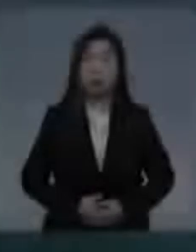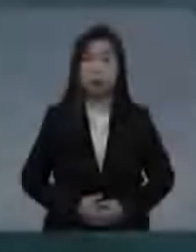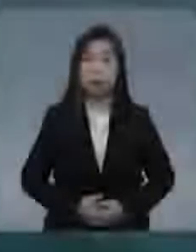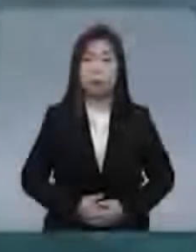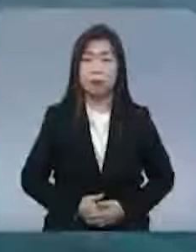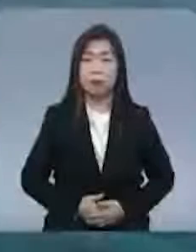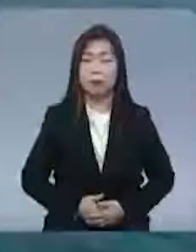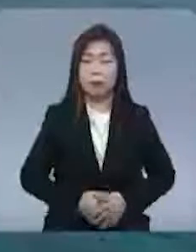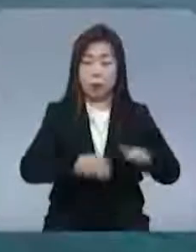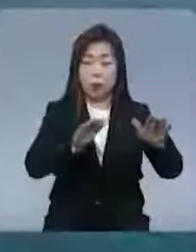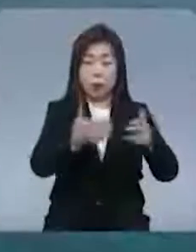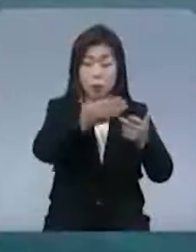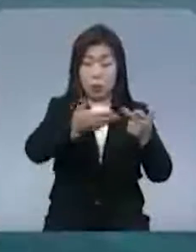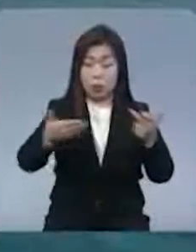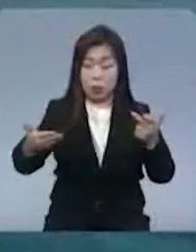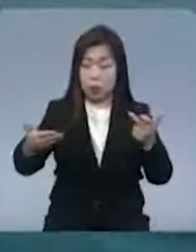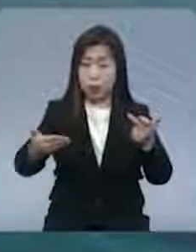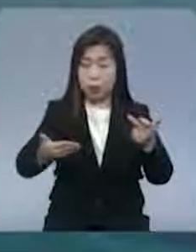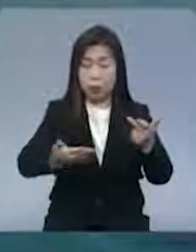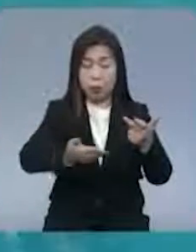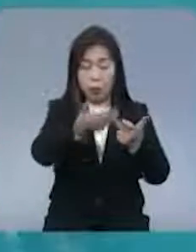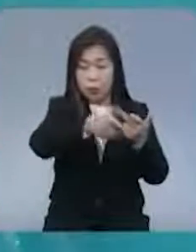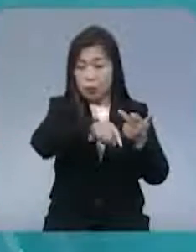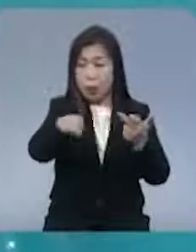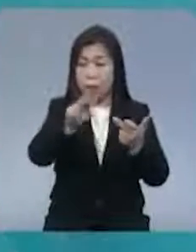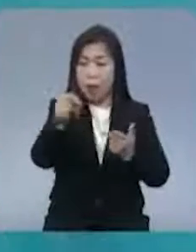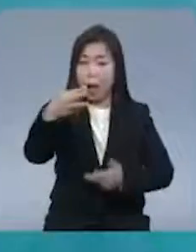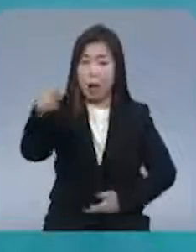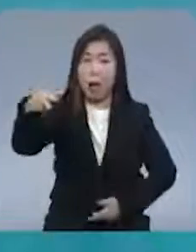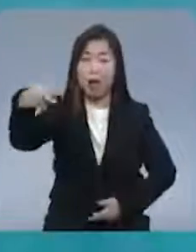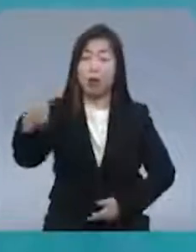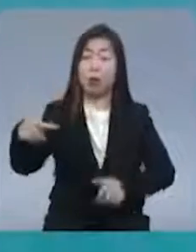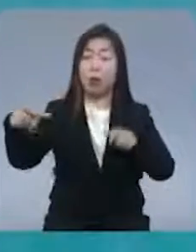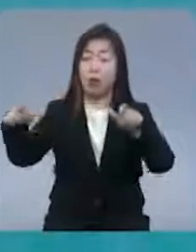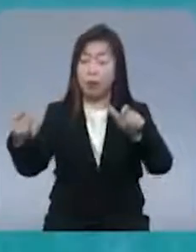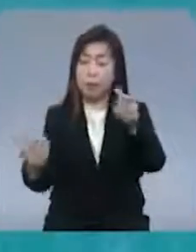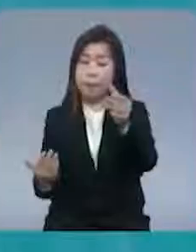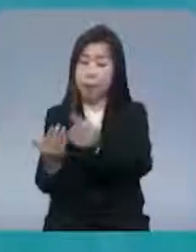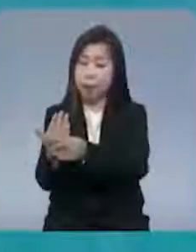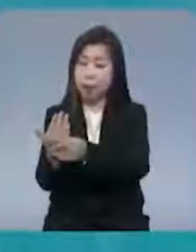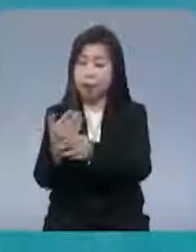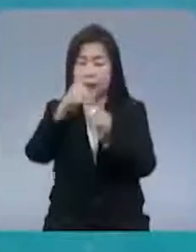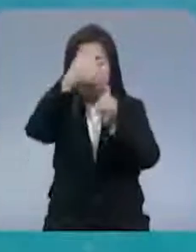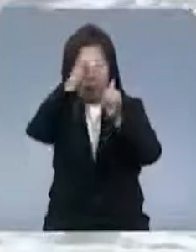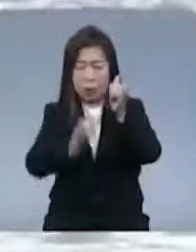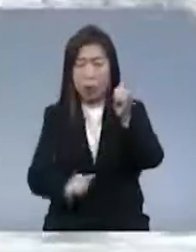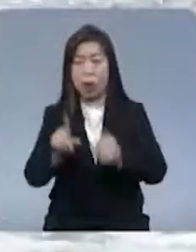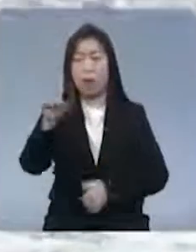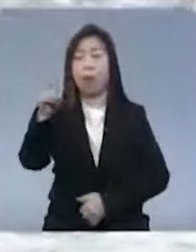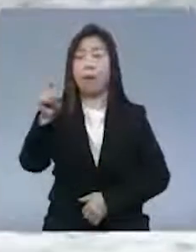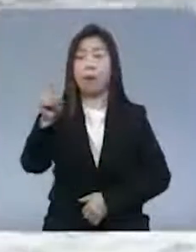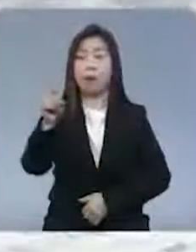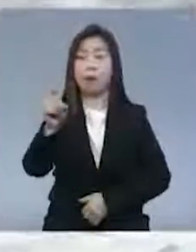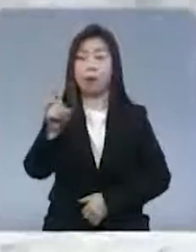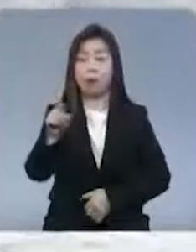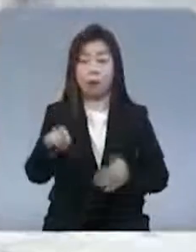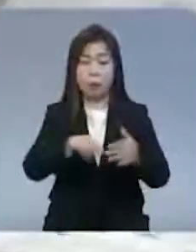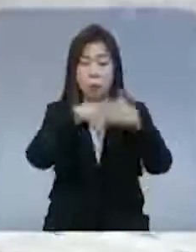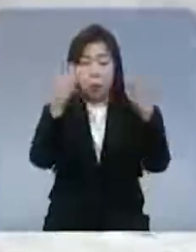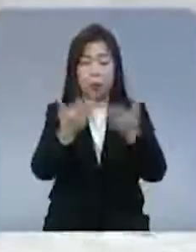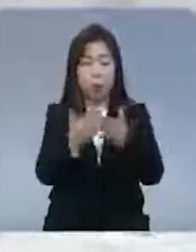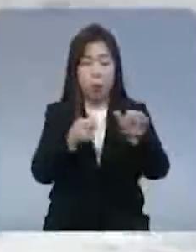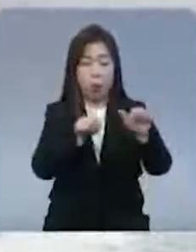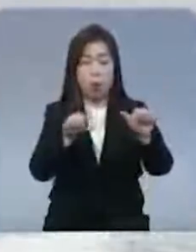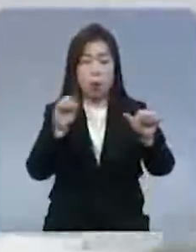Hai gempa bumi berkekuatan 4,9 skala Richter yang terjadi di perairan laut lepas marado atau pulau Jeju do